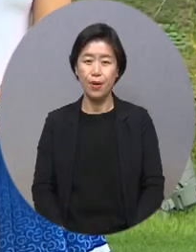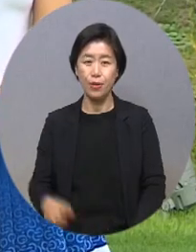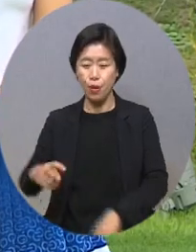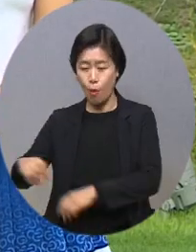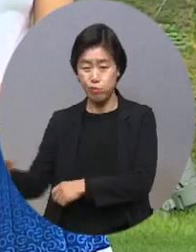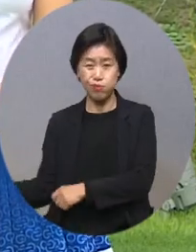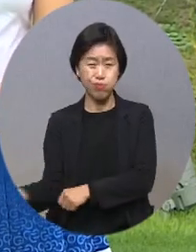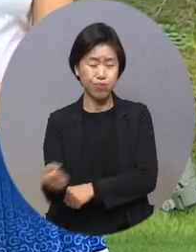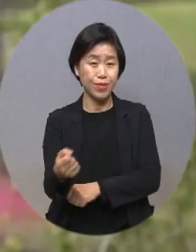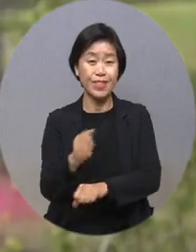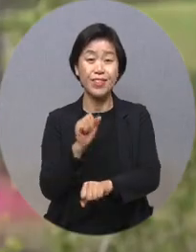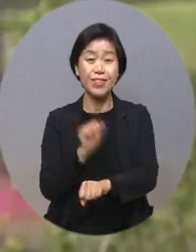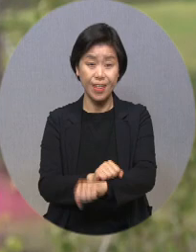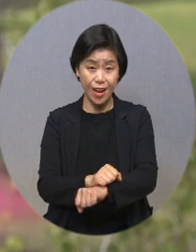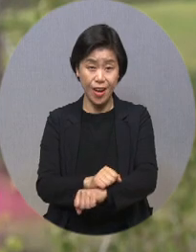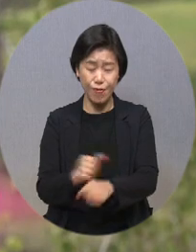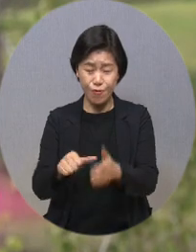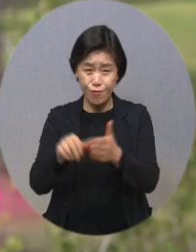장타로 되게 유명하신